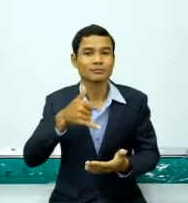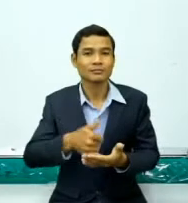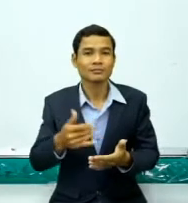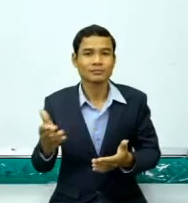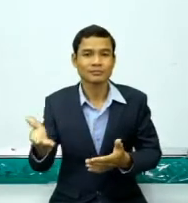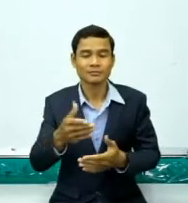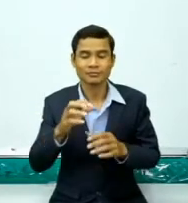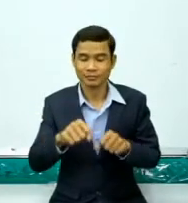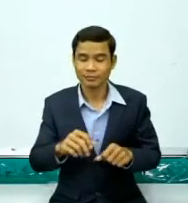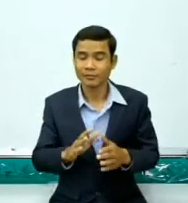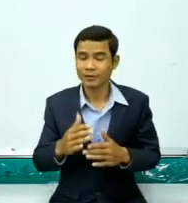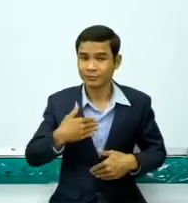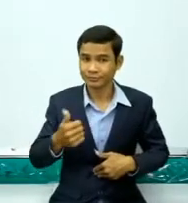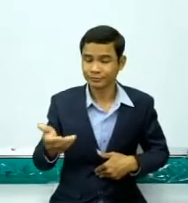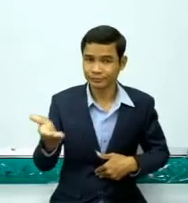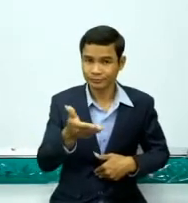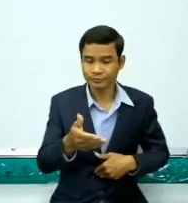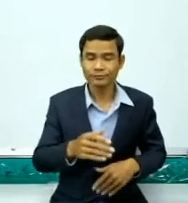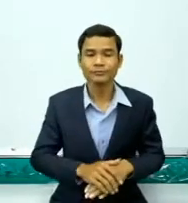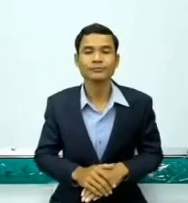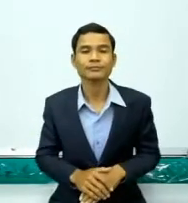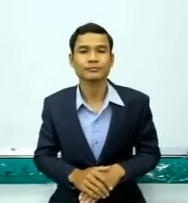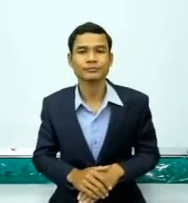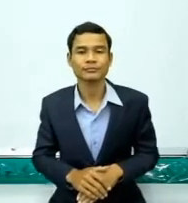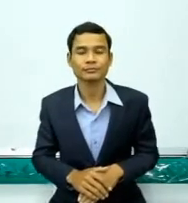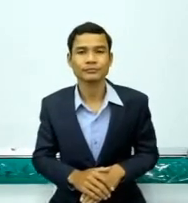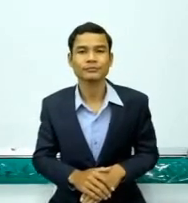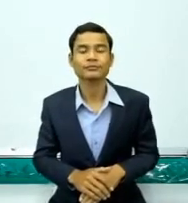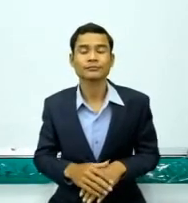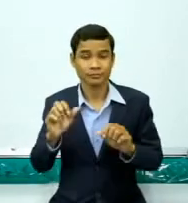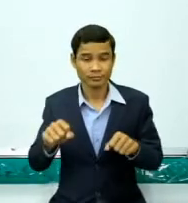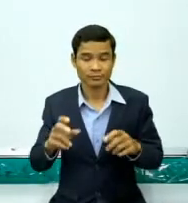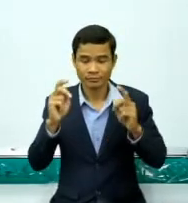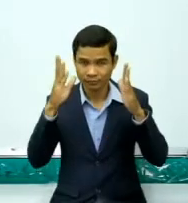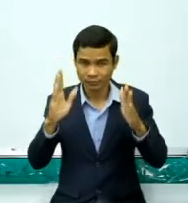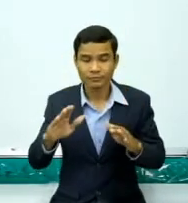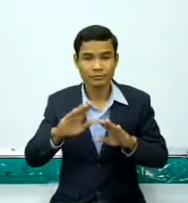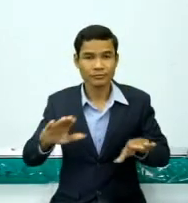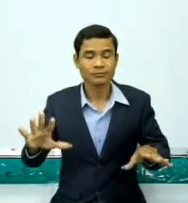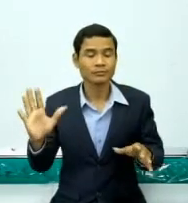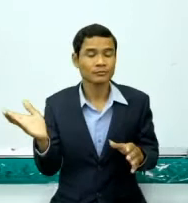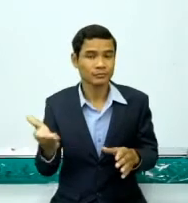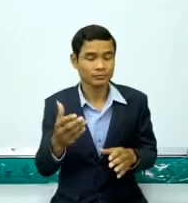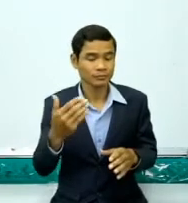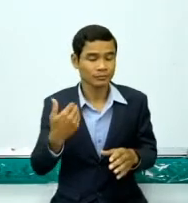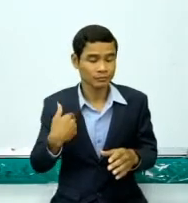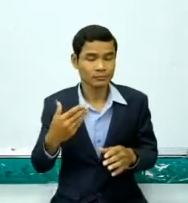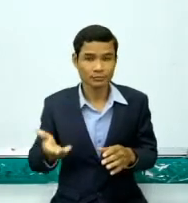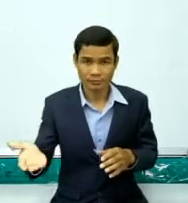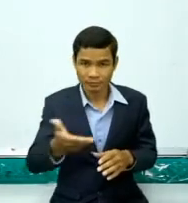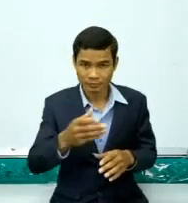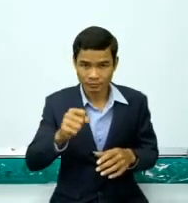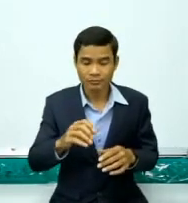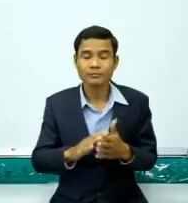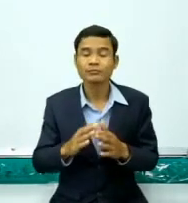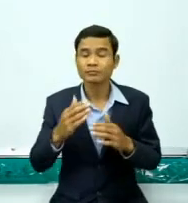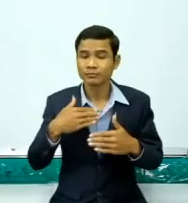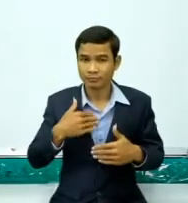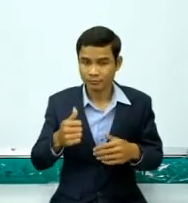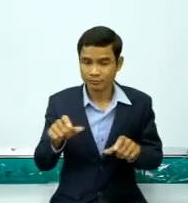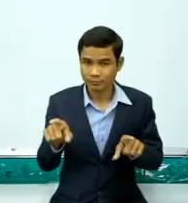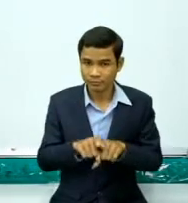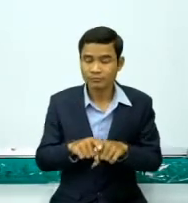con tặng ạ khá nế, sắc sắc bài đại rửa tiếp con. Chà, này cửa sừng khâm thá, con tặng ạ khá nế nâng sắc sắc bài nè con